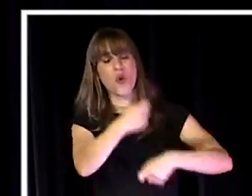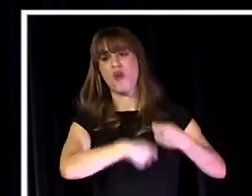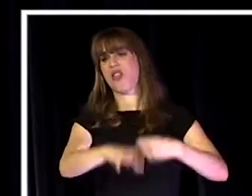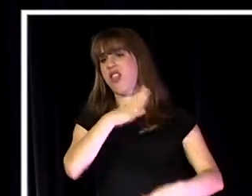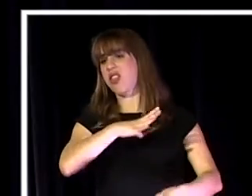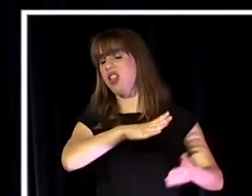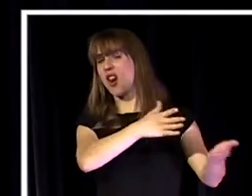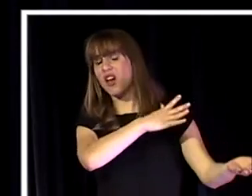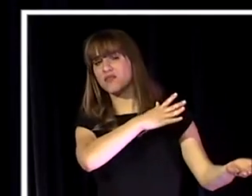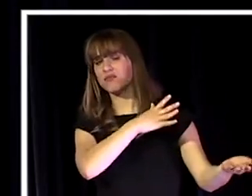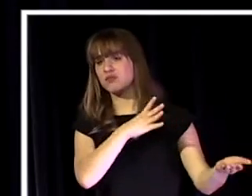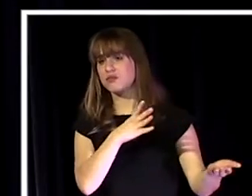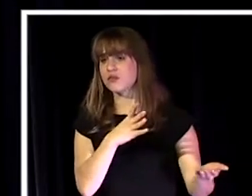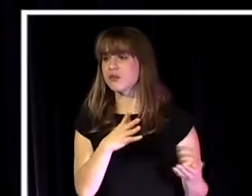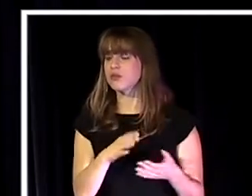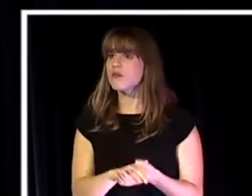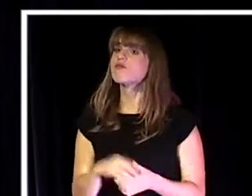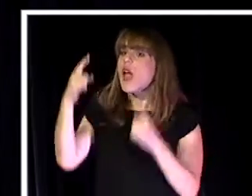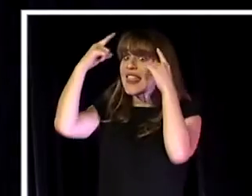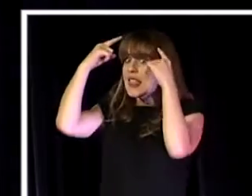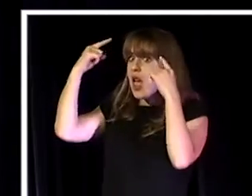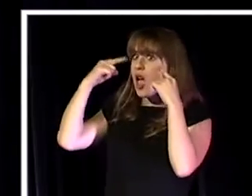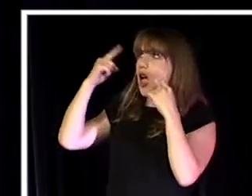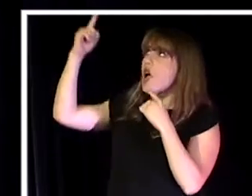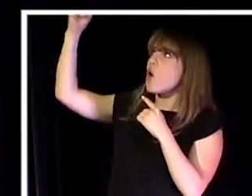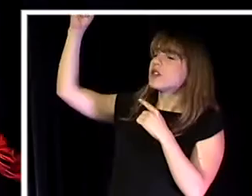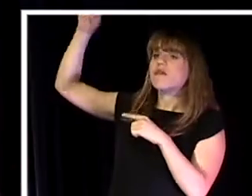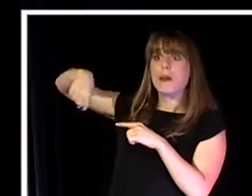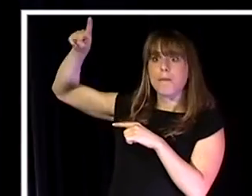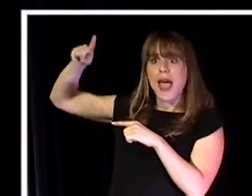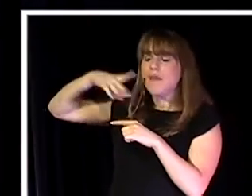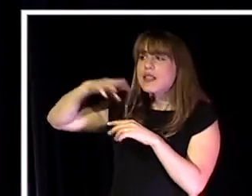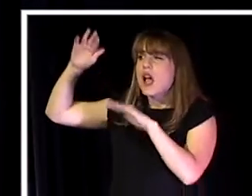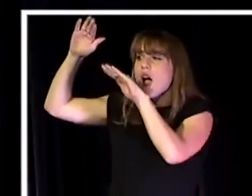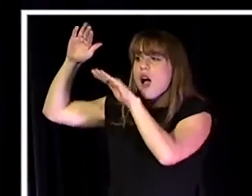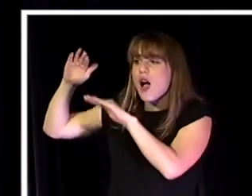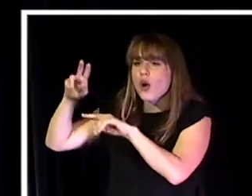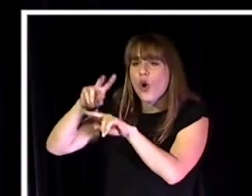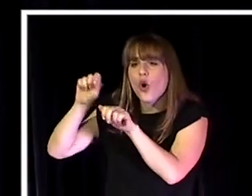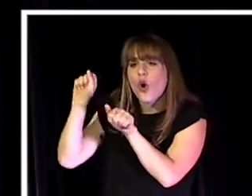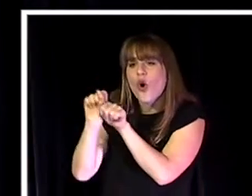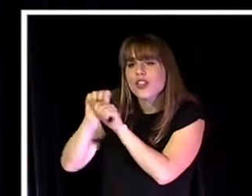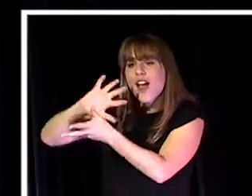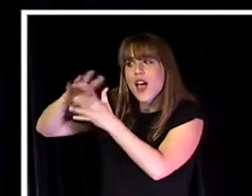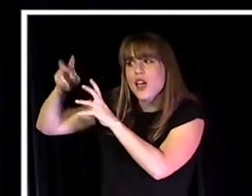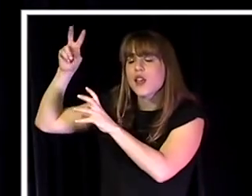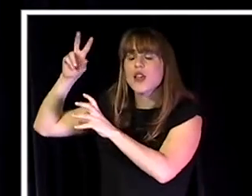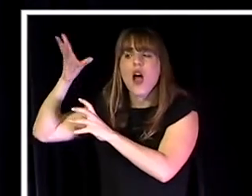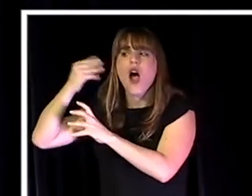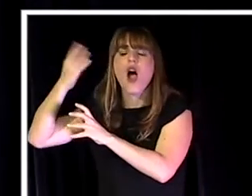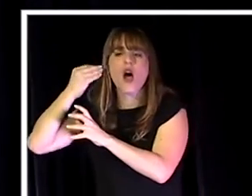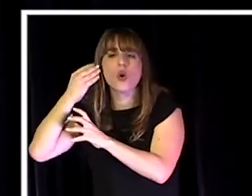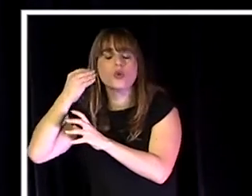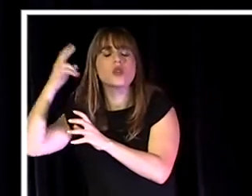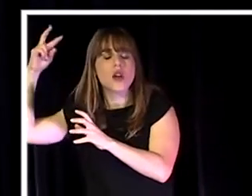είμαι!» Και ο Θεός, λέει, εκείνη τη μέρα βρισκόταν πολύ χαμηλά στους ανθρώπους κοντά στη γη και άκουσε την προσευχή